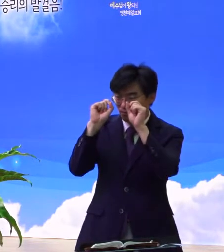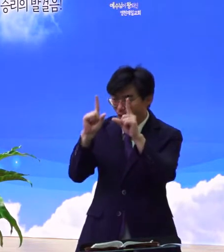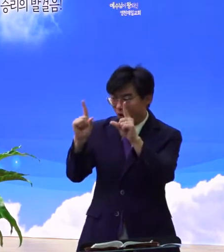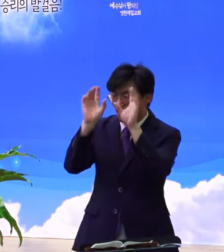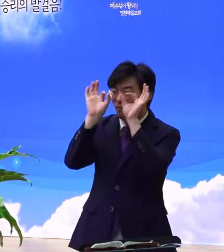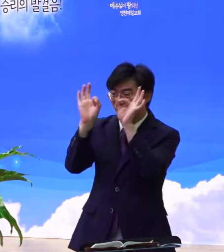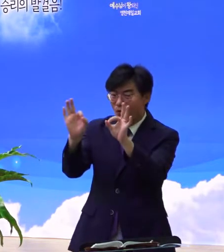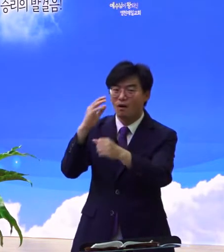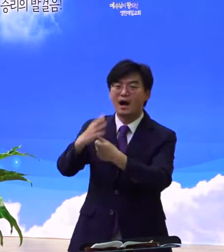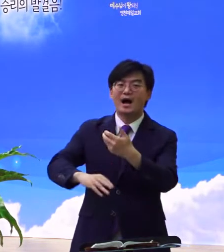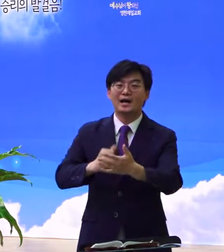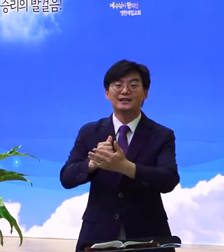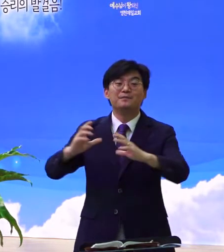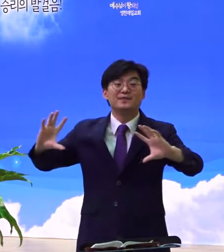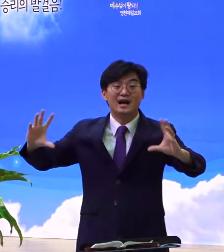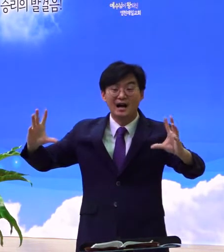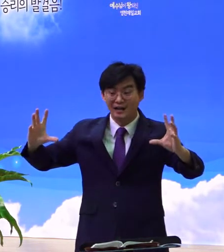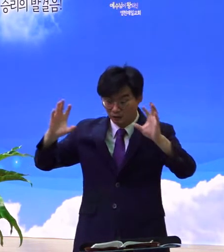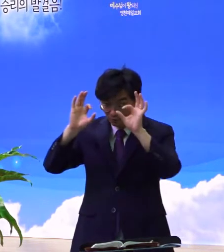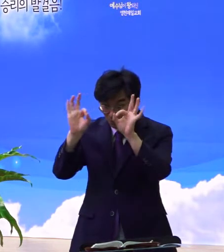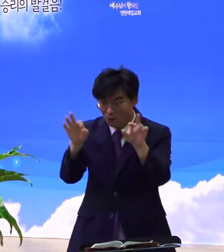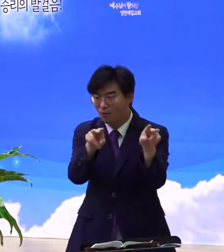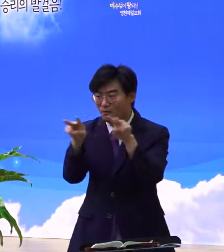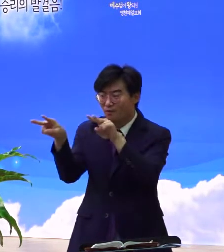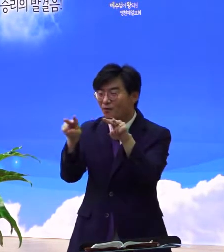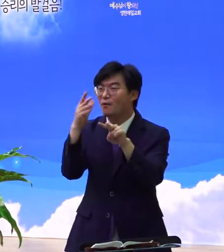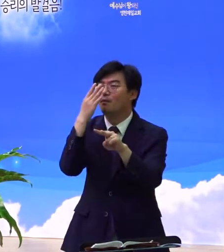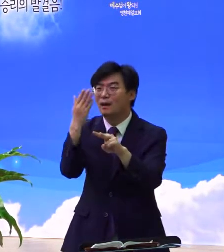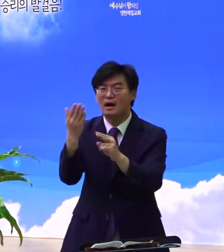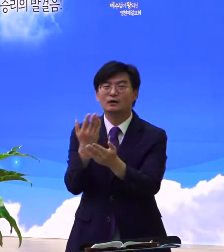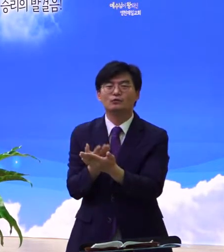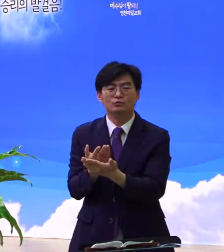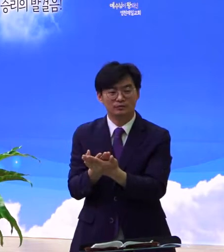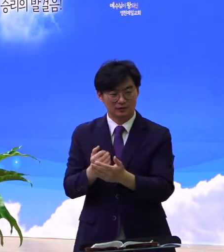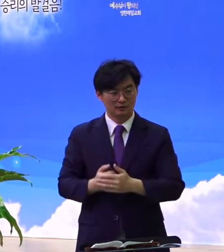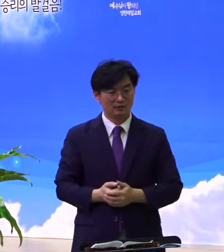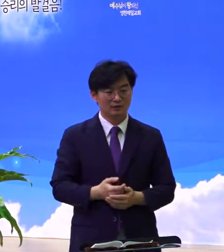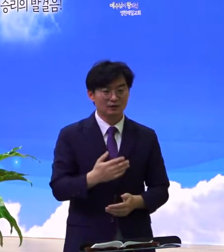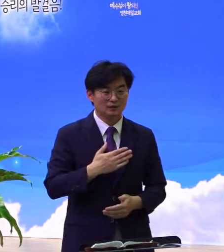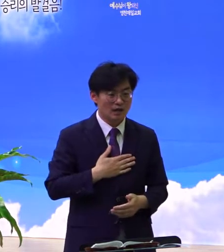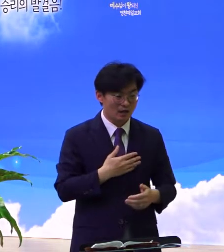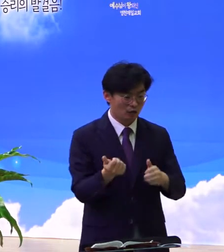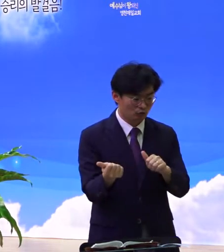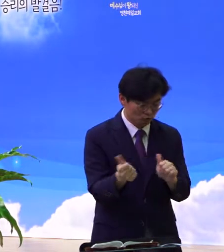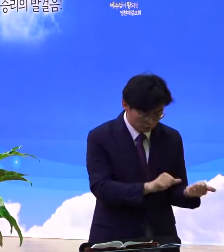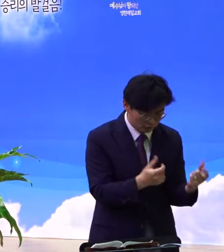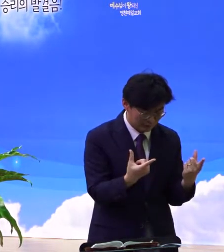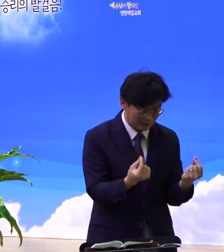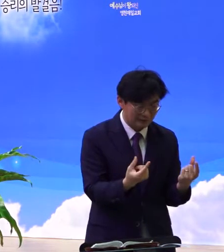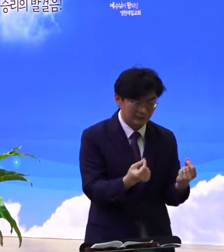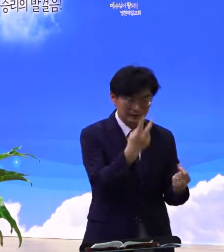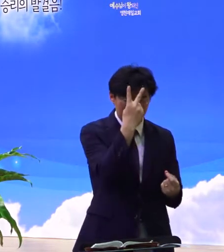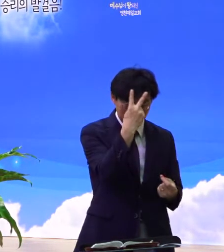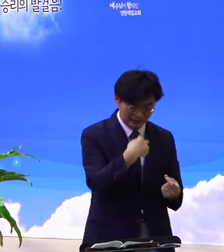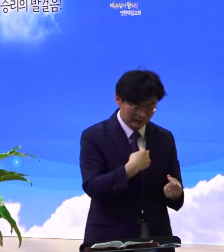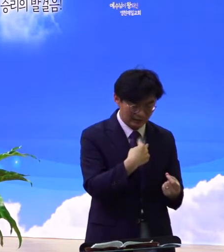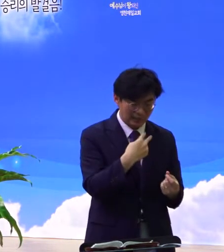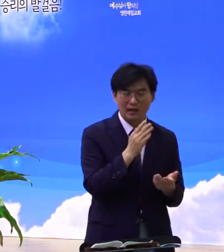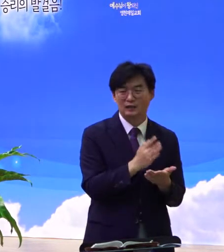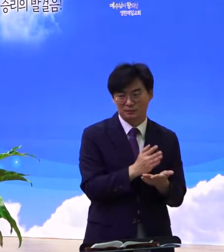하나님 백성이라고 하면서 사망의 잠을 잘까 두렵습니다. 하나님, 저를 깨워주십시오. 하나님 말씀으로 깨워주시고